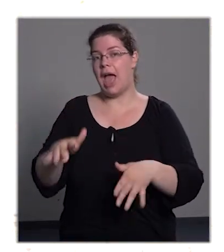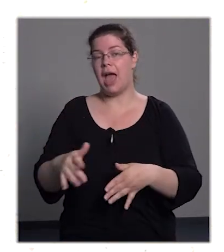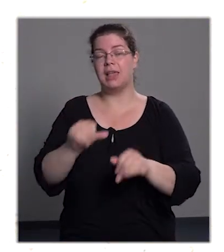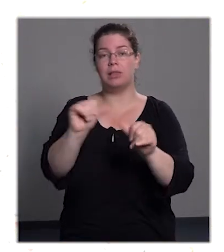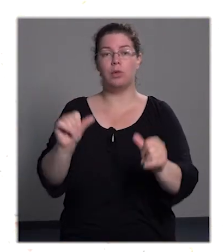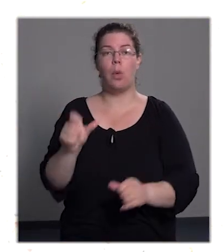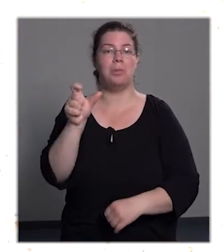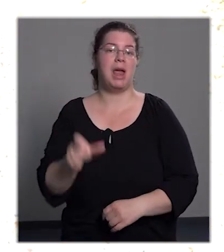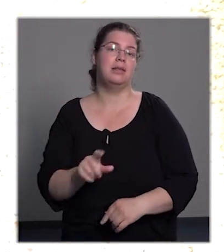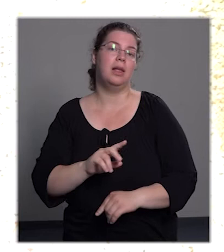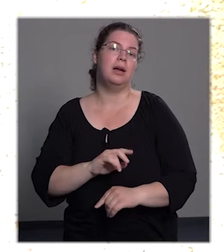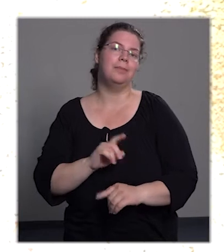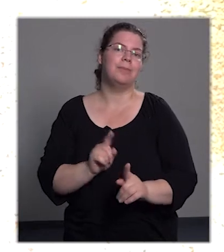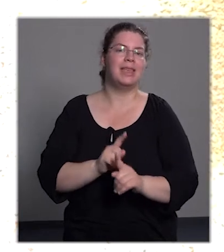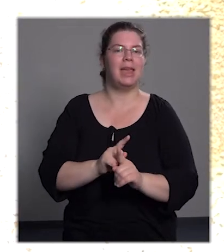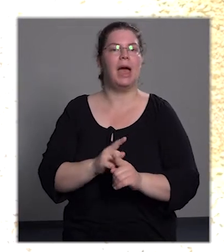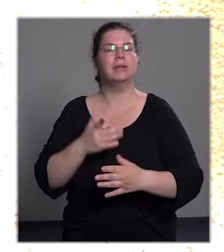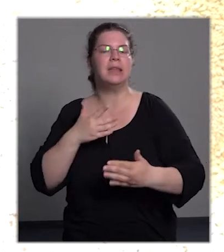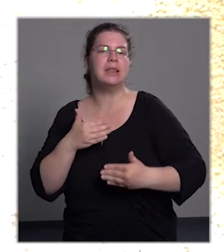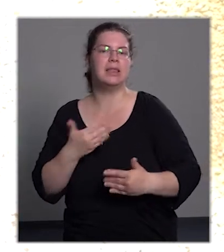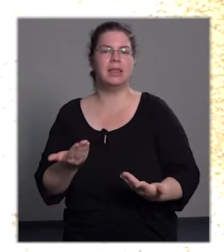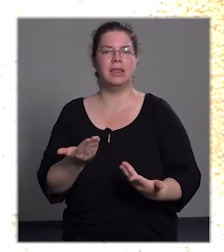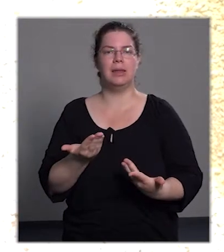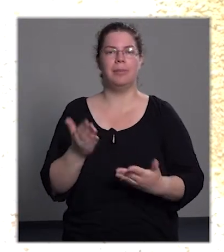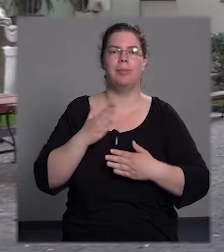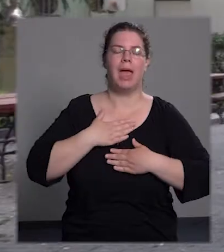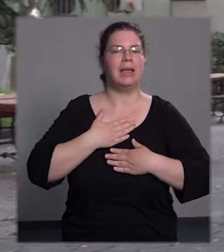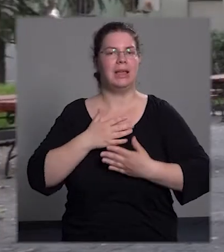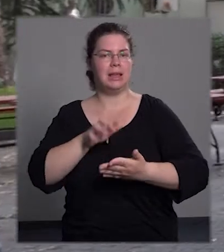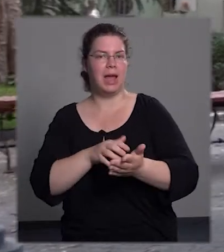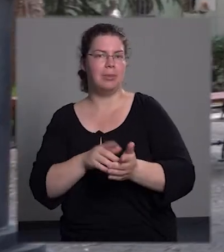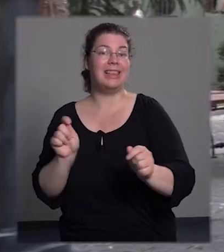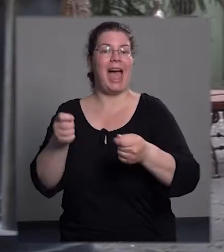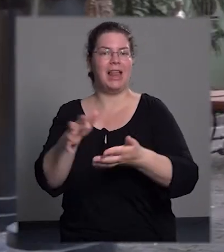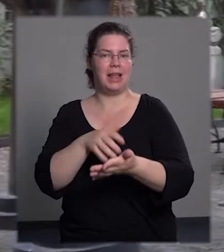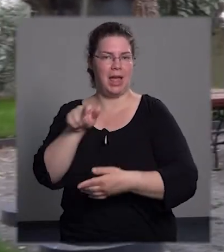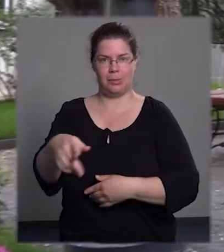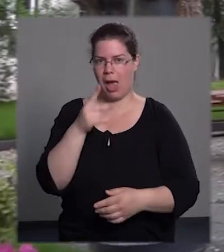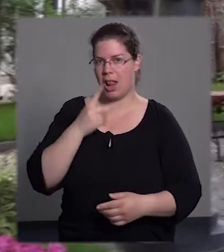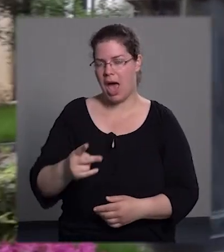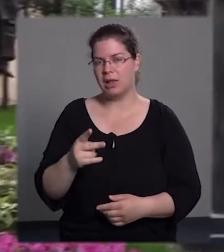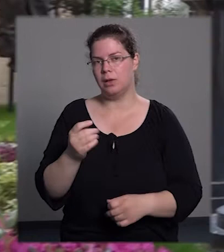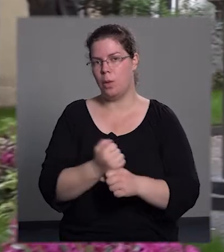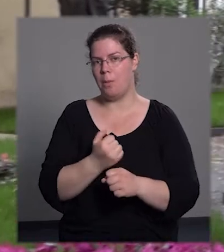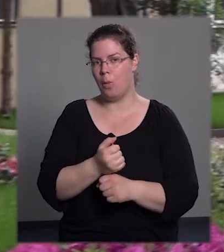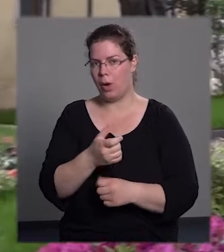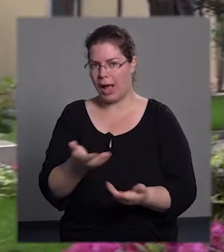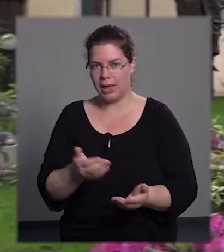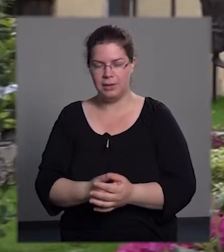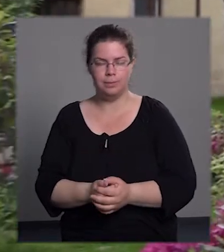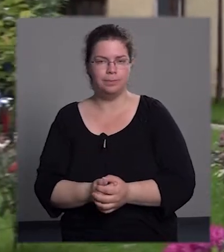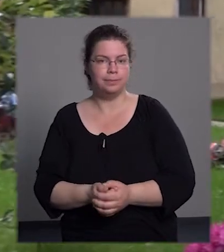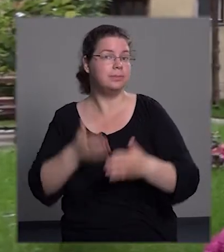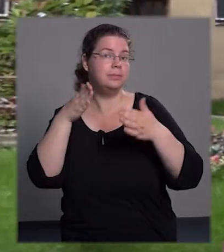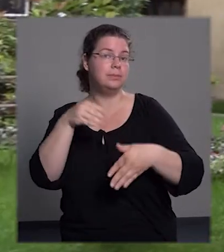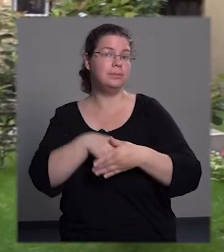szobrásznak ilyen kis intim, meghitt kertben, ilyen zárt kertben láthatóak a munkái. Bízom benne,